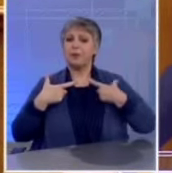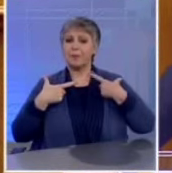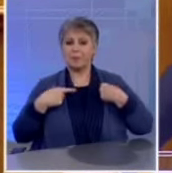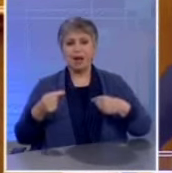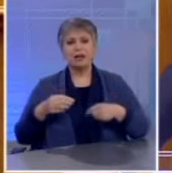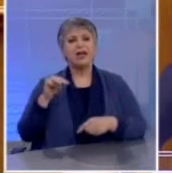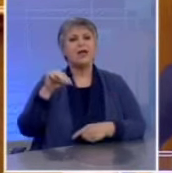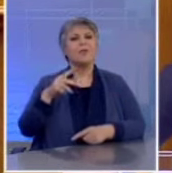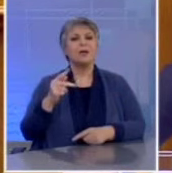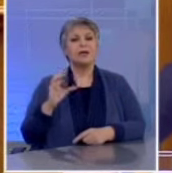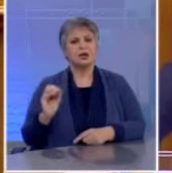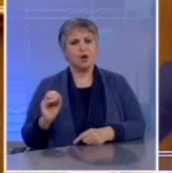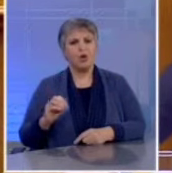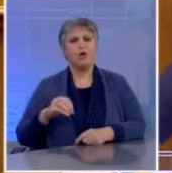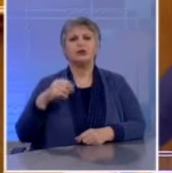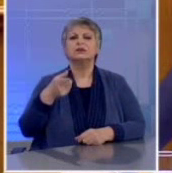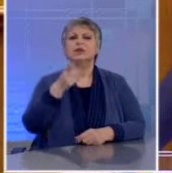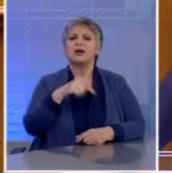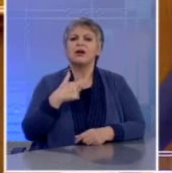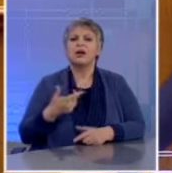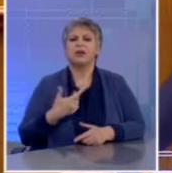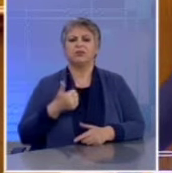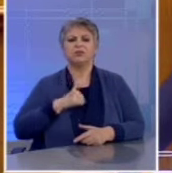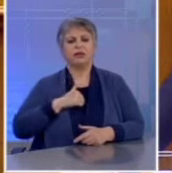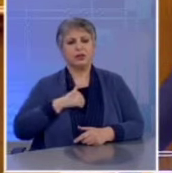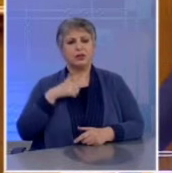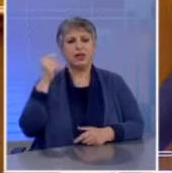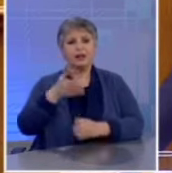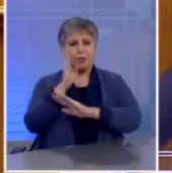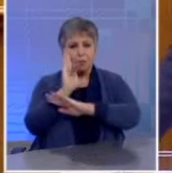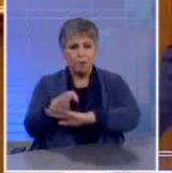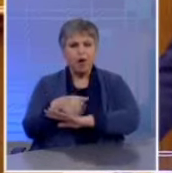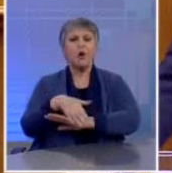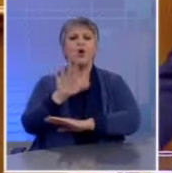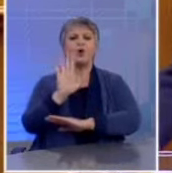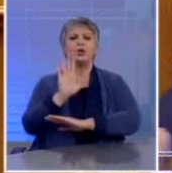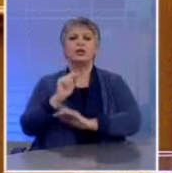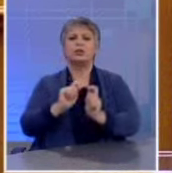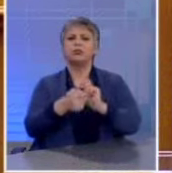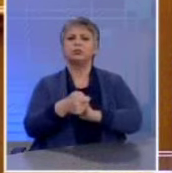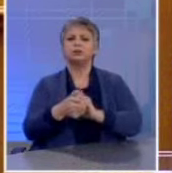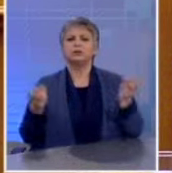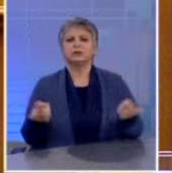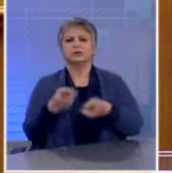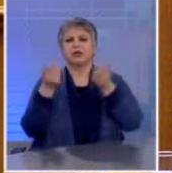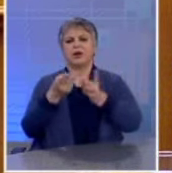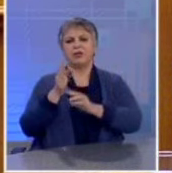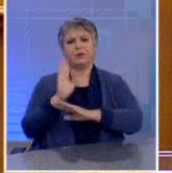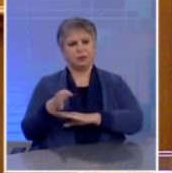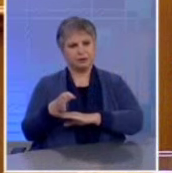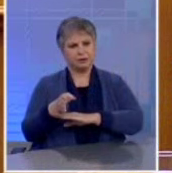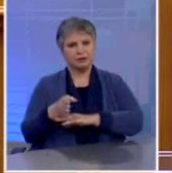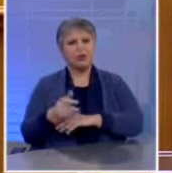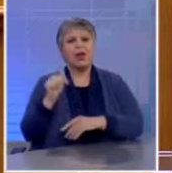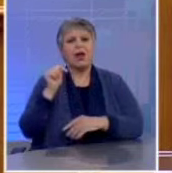θα τιμωρούνται πλέον όπως οι δημόσιοι υπάλληλοι, αλλά αντιθέτως με πολύ ελαφρύτερες ποινές. Και αφού αυτή η